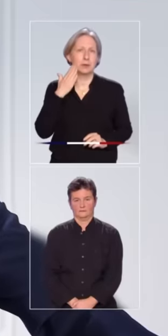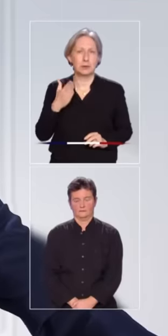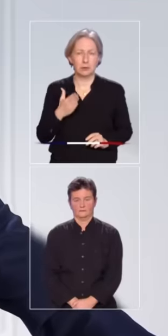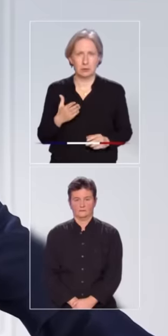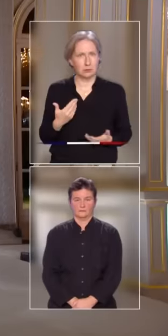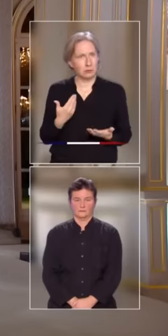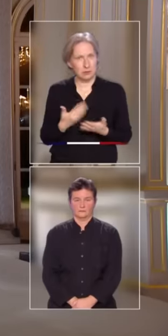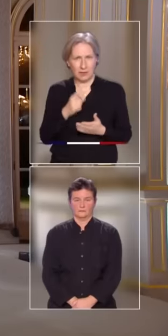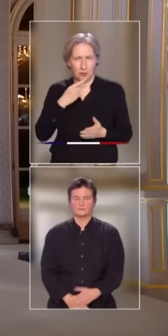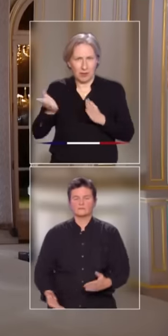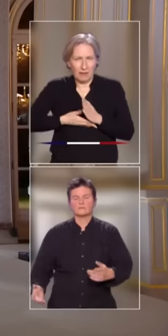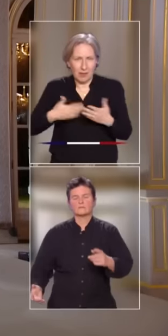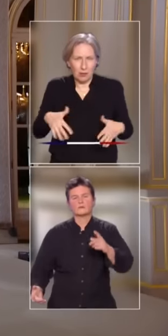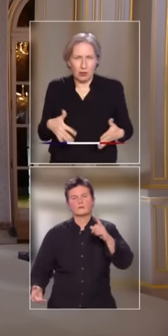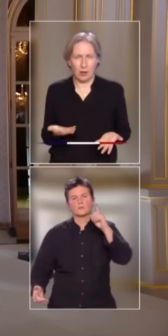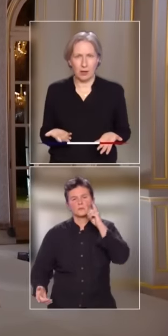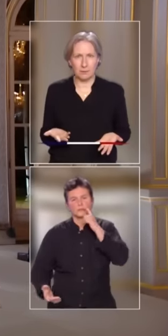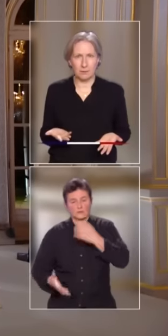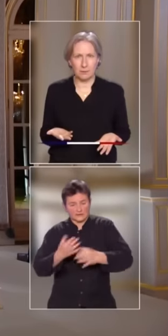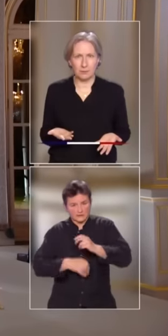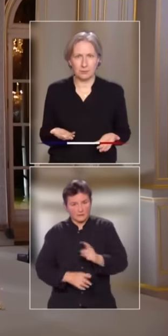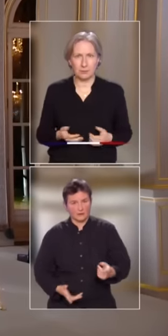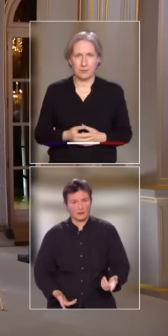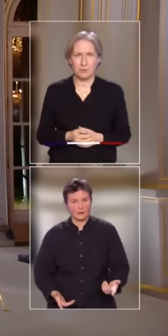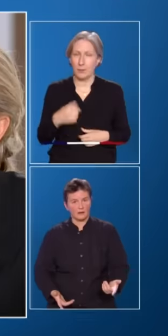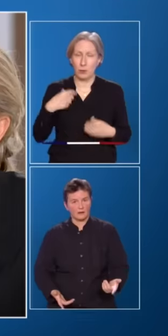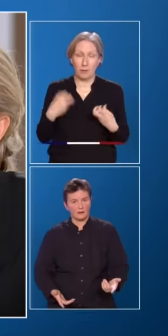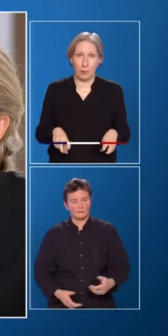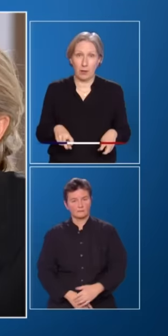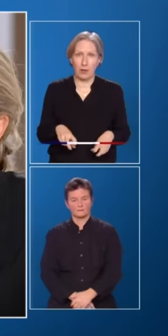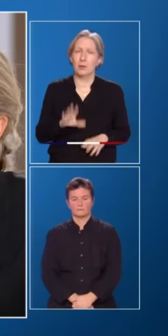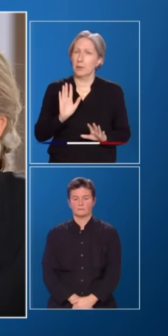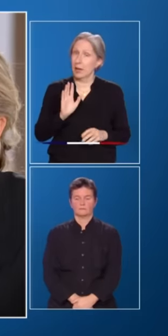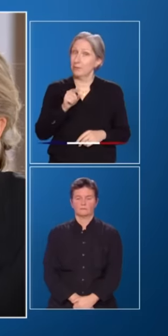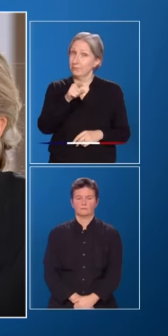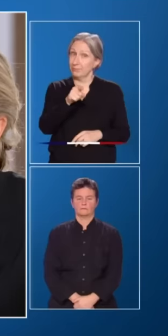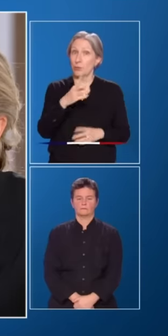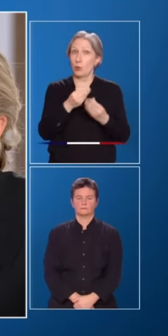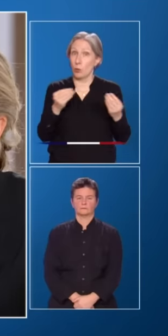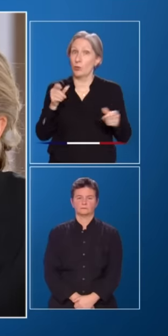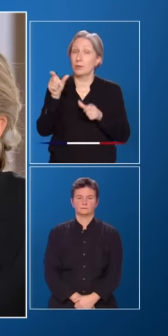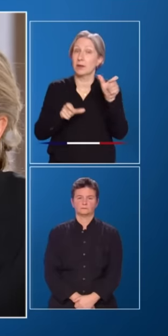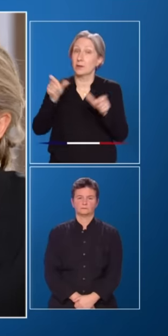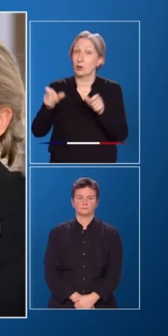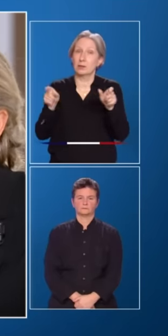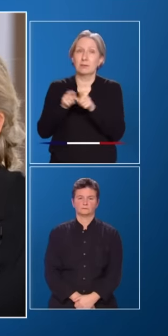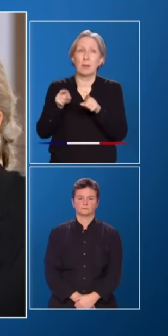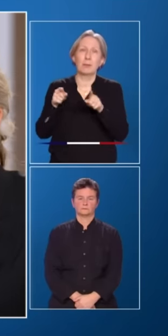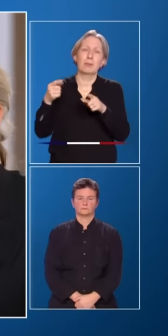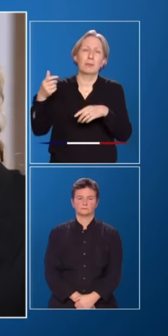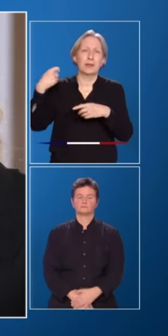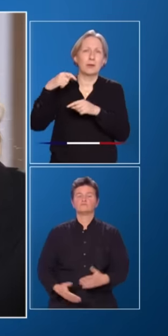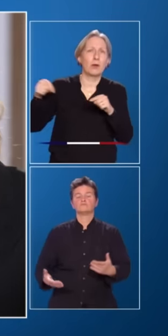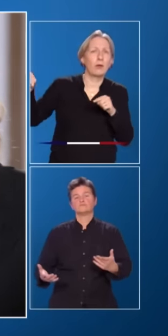déjà être dans la défaite. Pourquoi vos homologues ne le disent pas ? Et ça, je ne le veux pas. Mais contrairement à ce que vous voulez croire, beaucoup de mes homologues m'ont suivi.